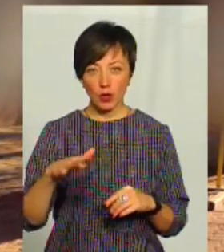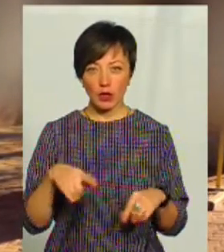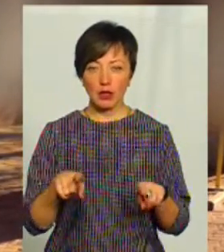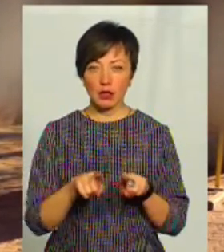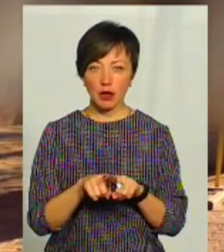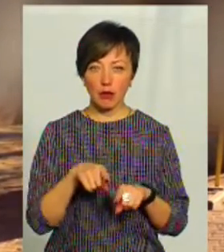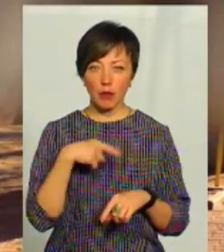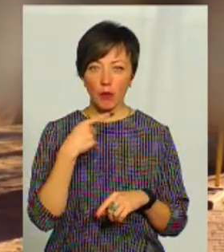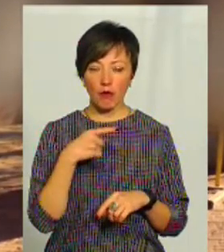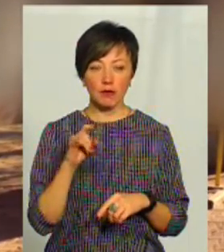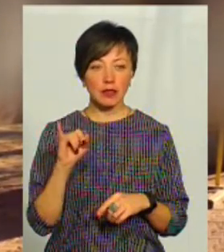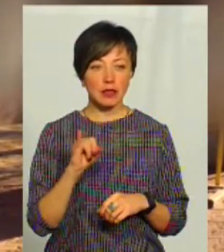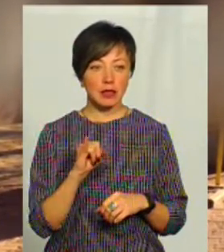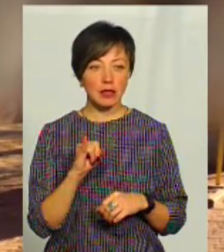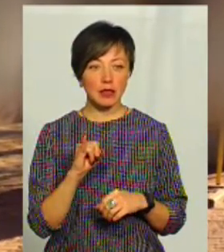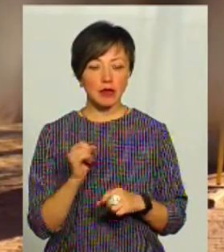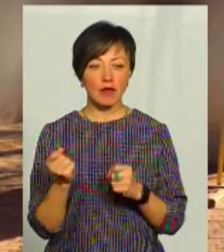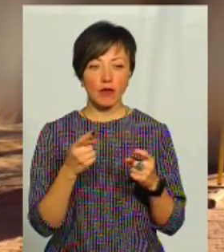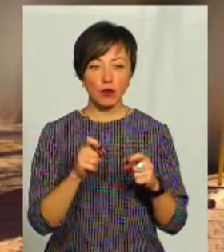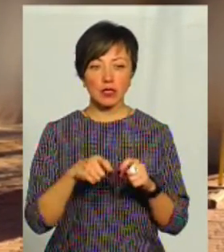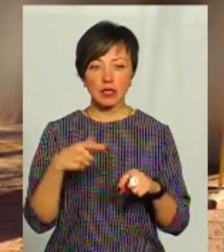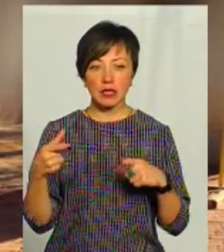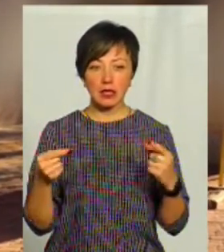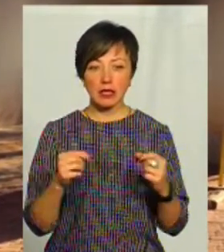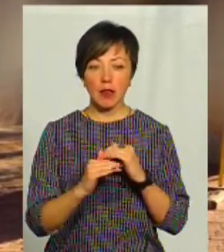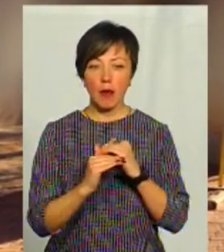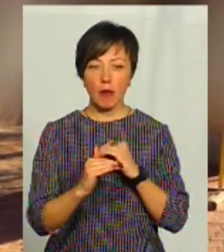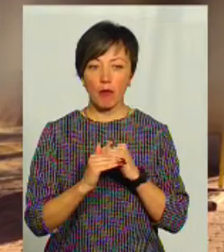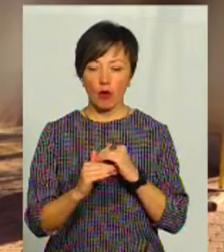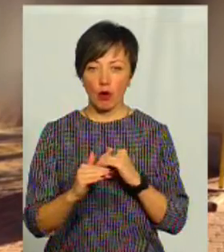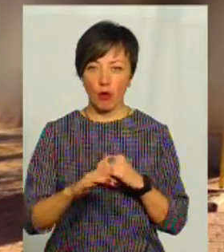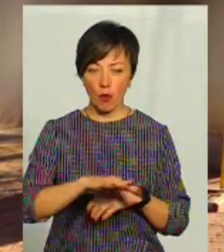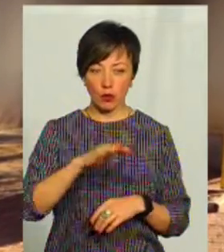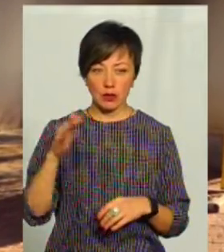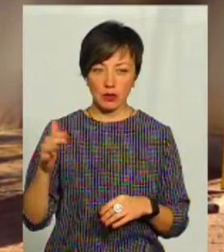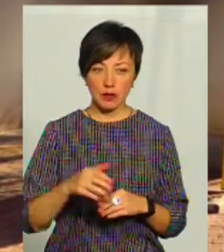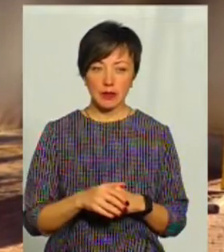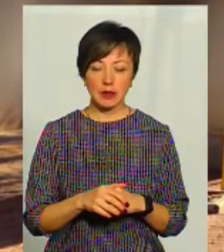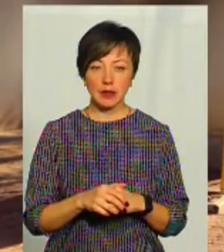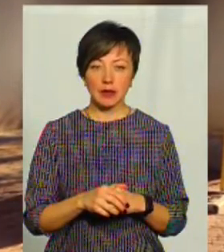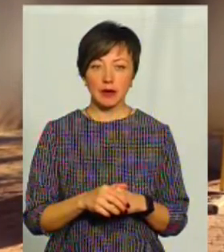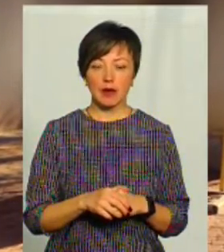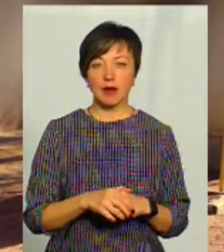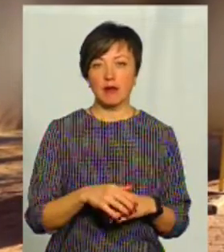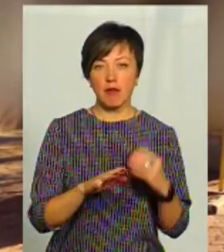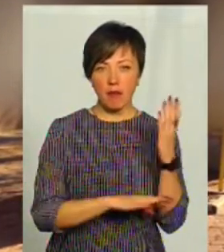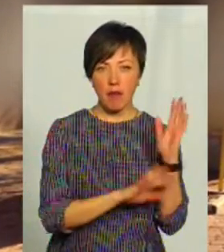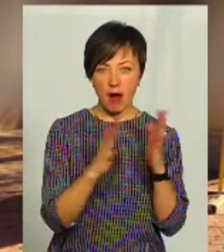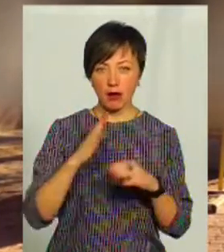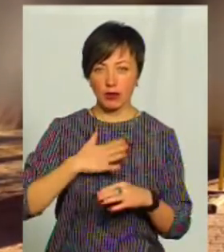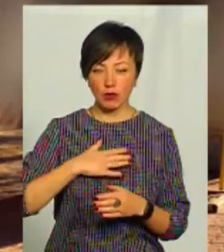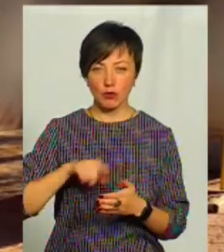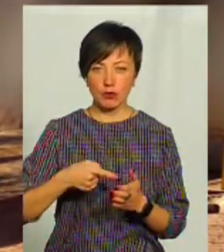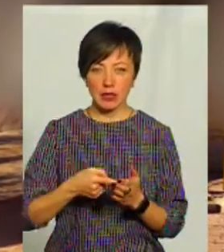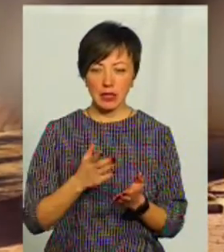мовити, і вивозять листя теж на полігон. В дендропарку, в парку Чекмана, де